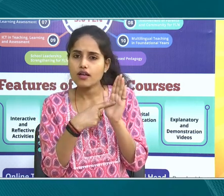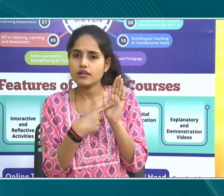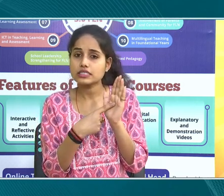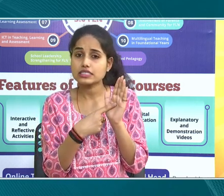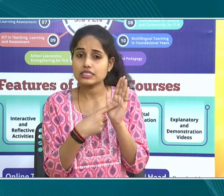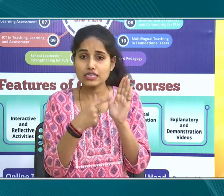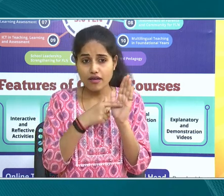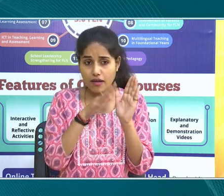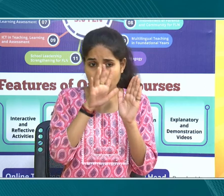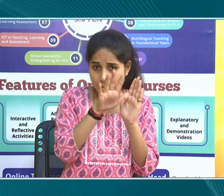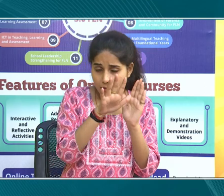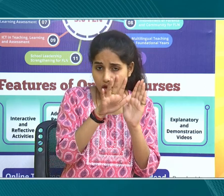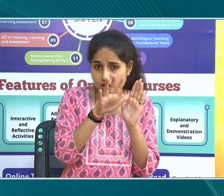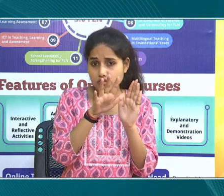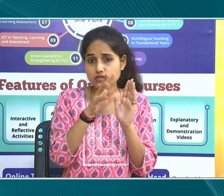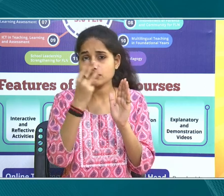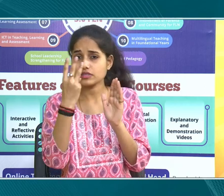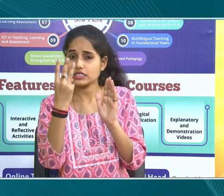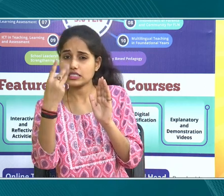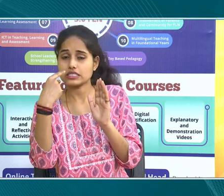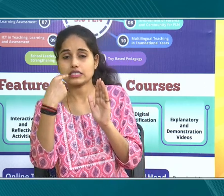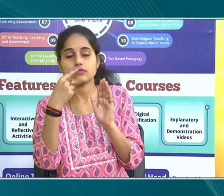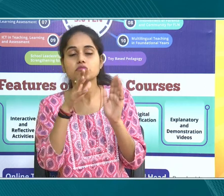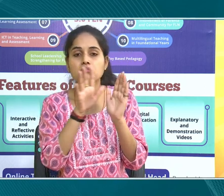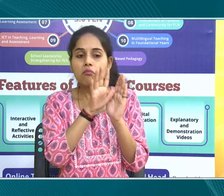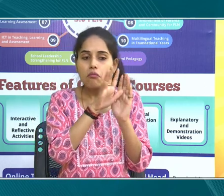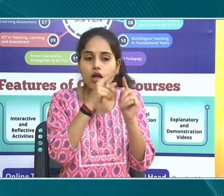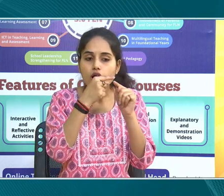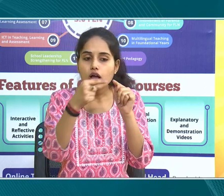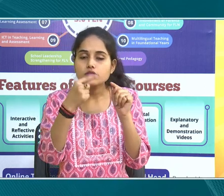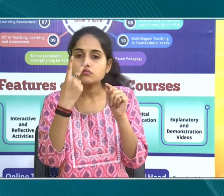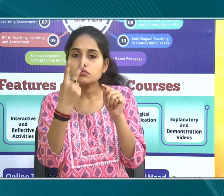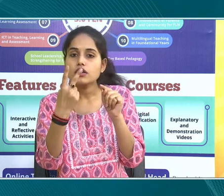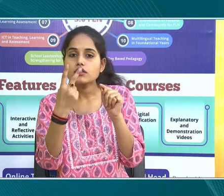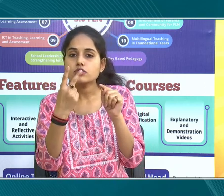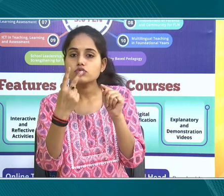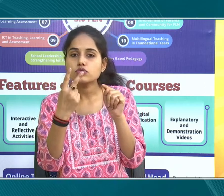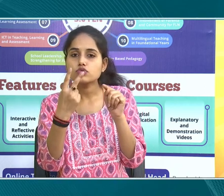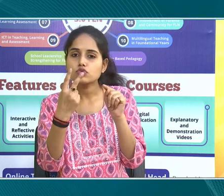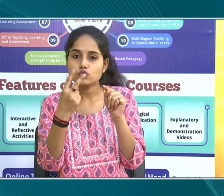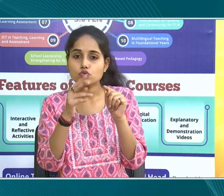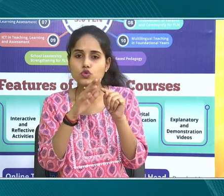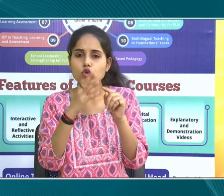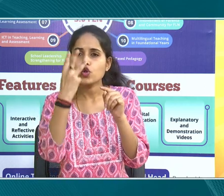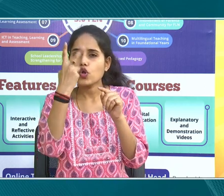- 2 करना है फाइव में से माइंस तू करना है तो उन्होंने एक सॉल्व